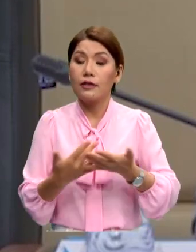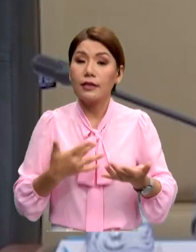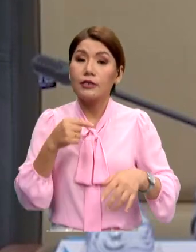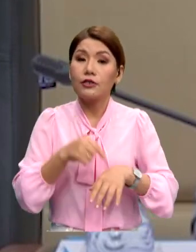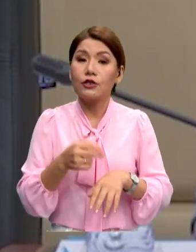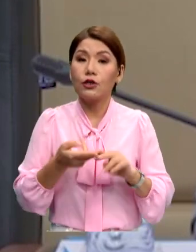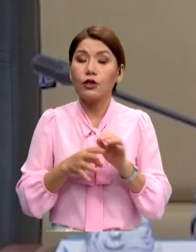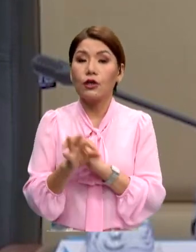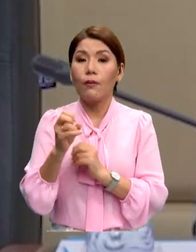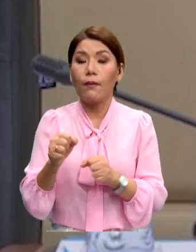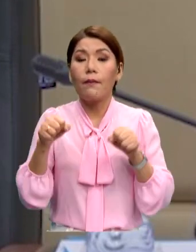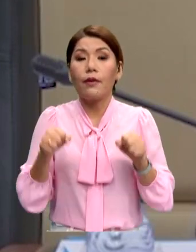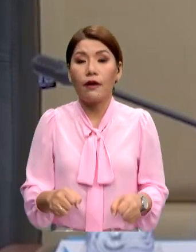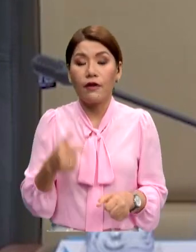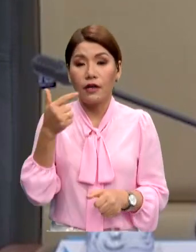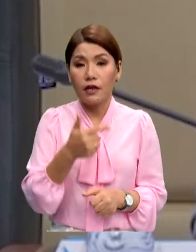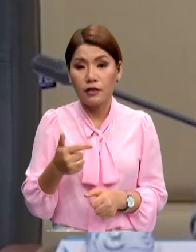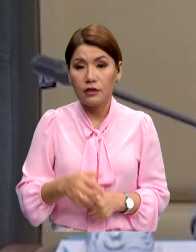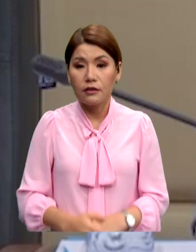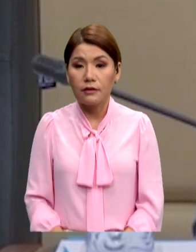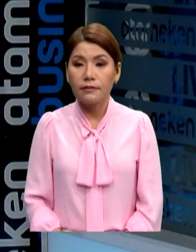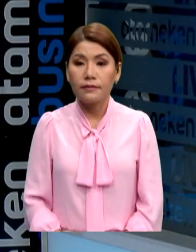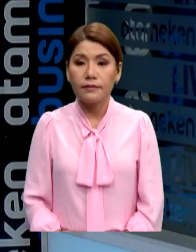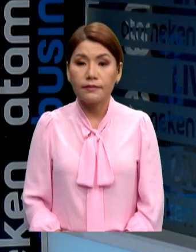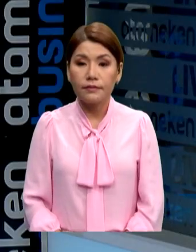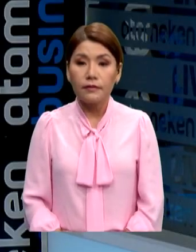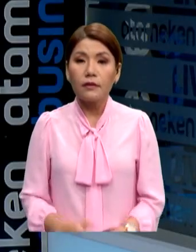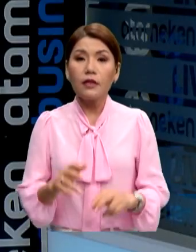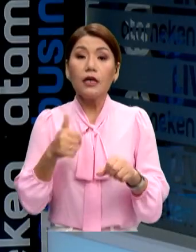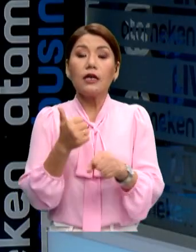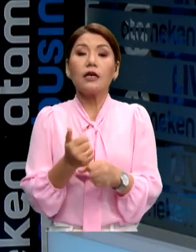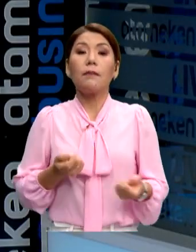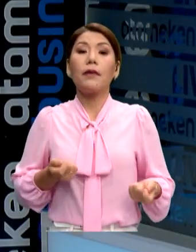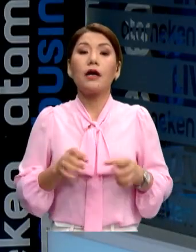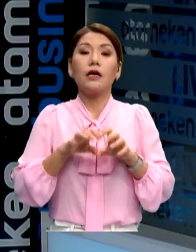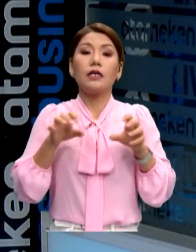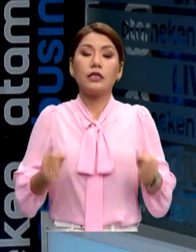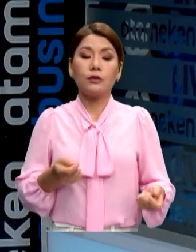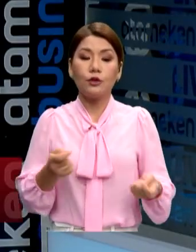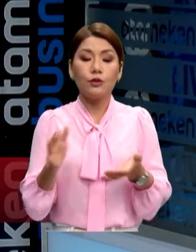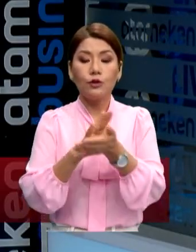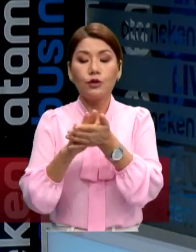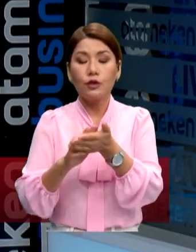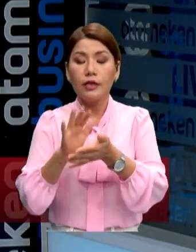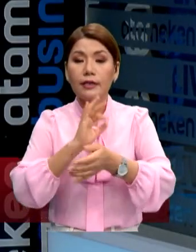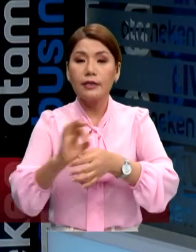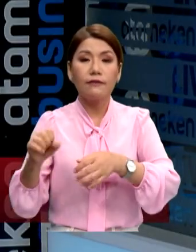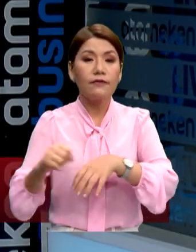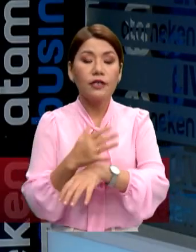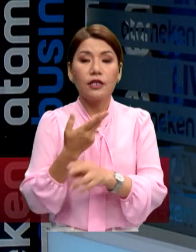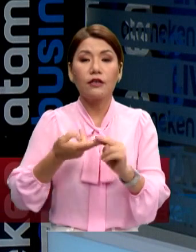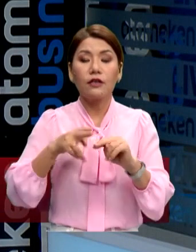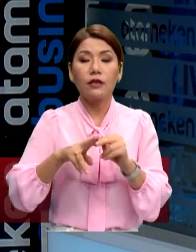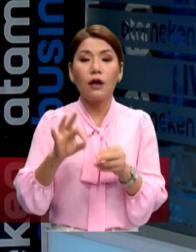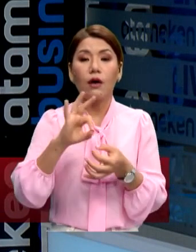затрагивают конституционные права граждан. Как власти обеспечат прозрачное распределение средств по программе «Нацфонд детям»?